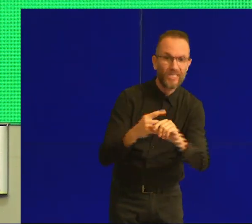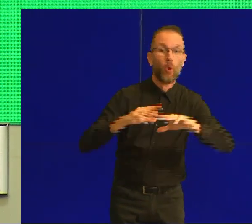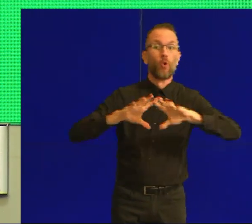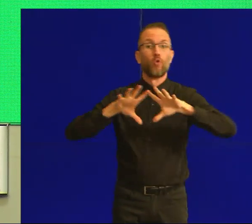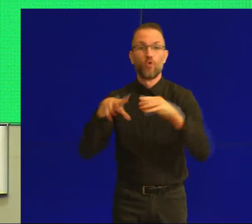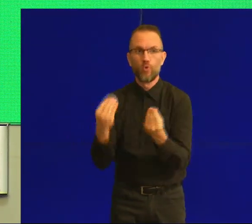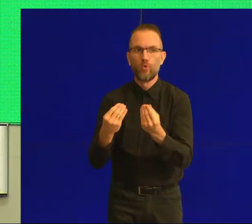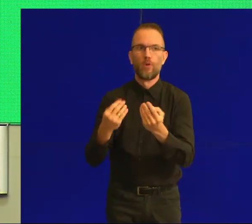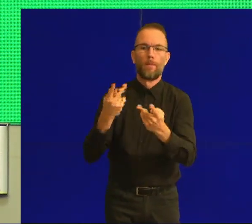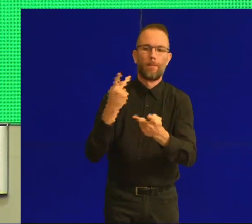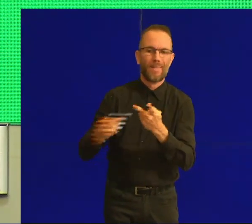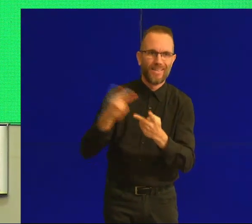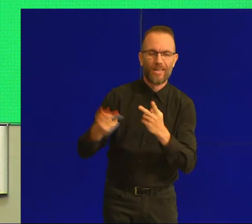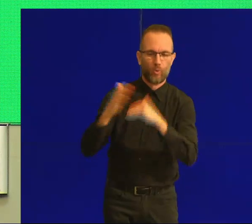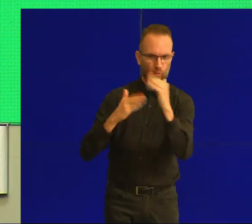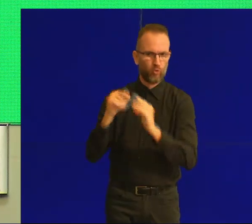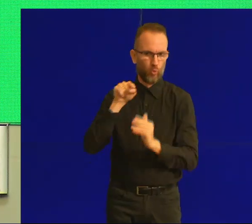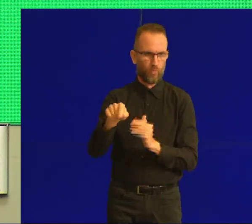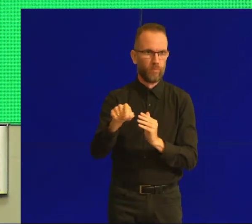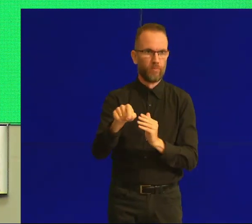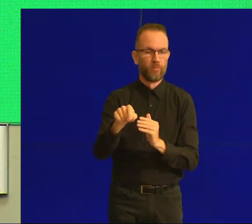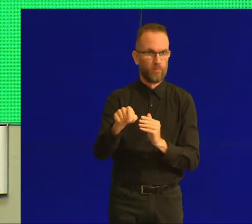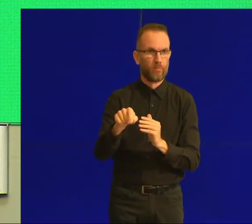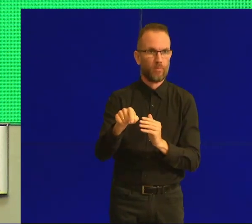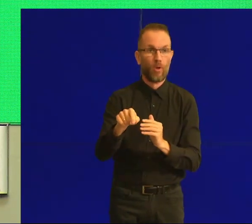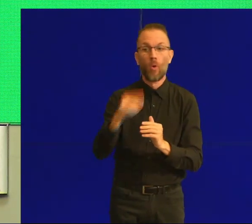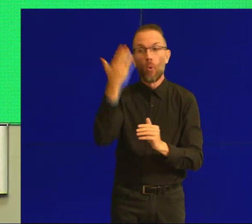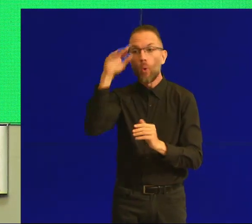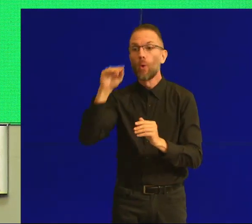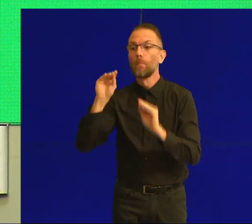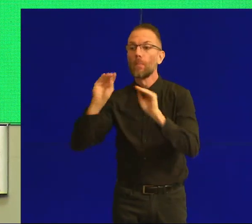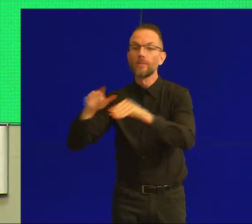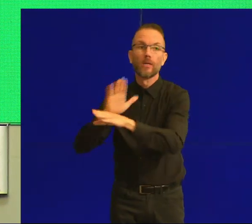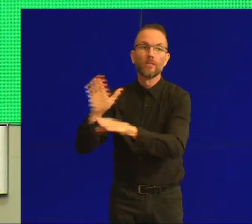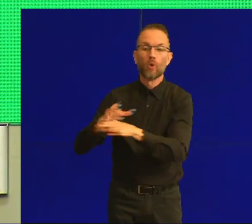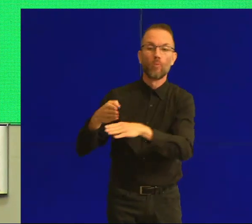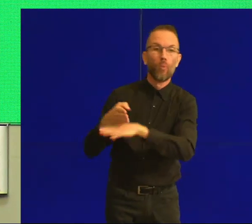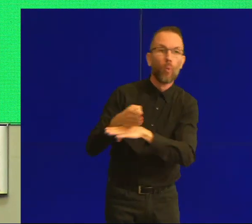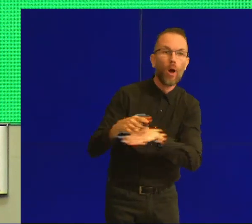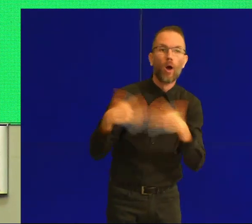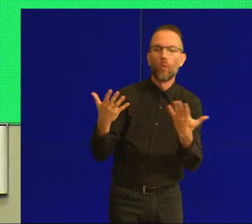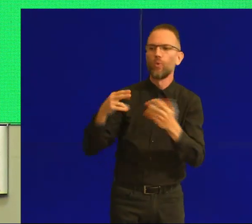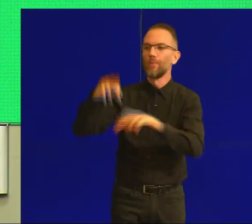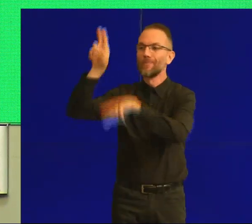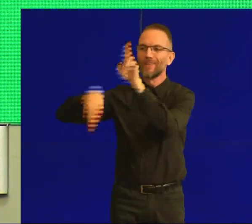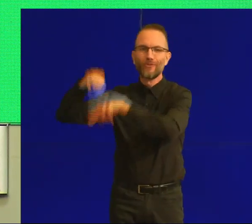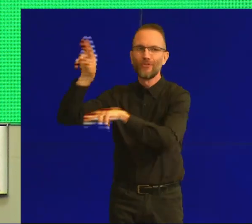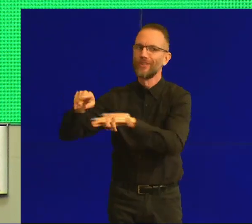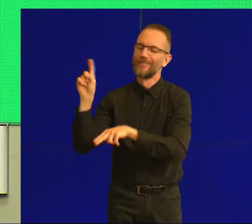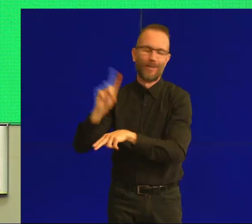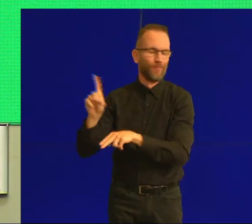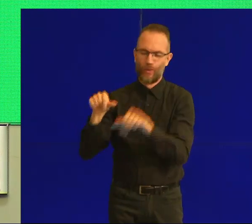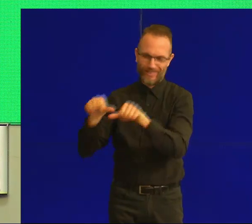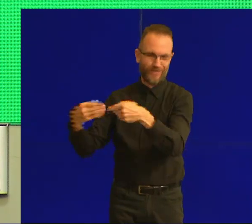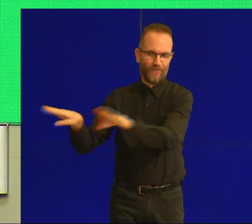tous les autres magasins spécialisés notamment les magasins de bois ou les magasins de peinture ne rentrent donc pas dans cette définition